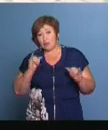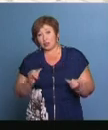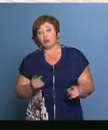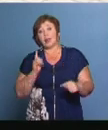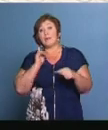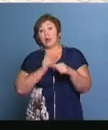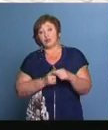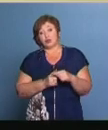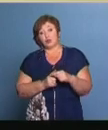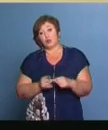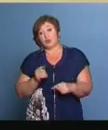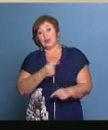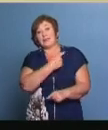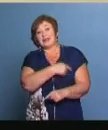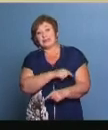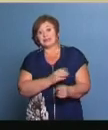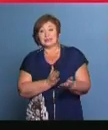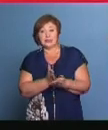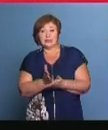тому же будет идти и медицинский стаж.